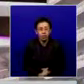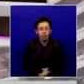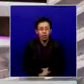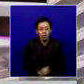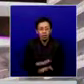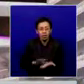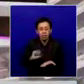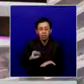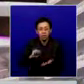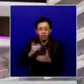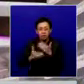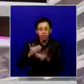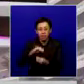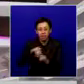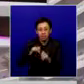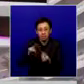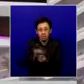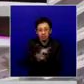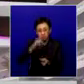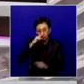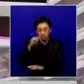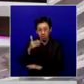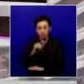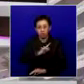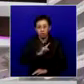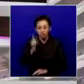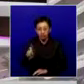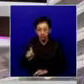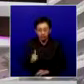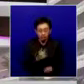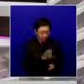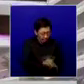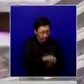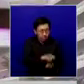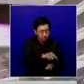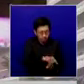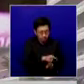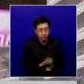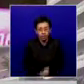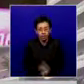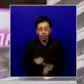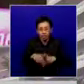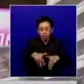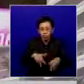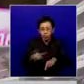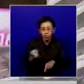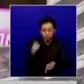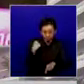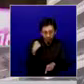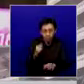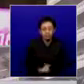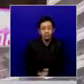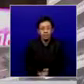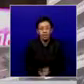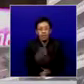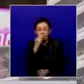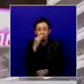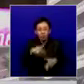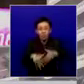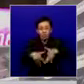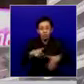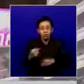ฒน์ต้องเป็นหลักแล้วอะไรที่เกี่ยวข้องกับการเกษตรอะไรที่เกี่ยวข้องกับชุมชนเข้มแข็งที่ท่านสรัญวุฒิกล่าวมาเมื่อสักครู่นี้แ